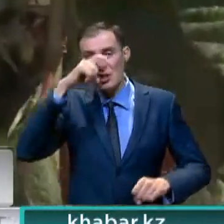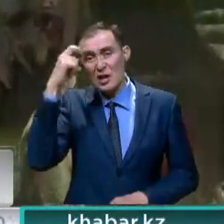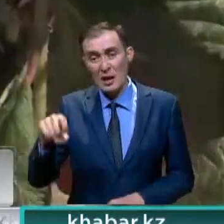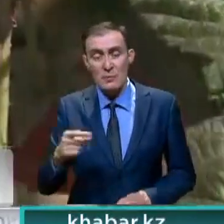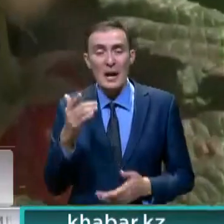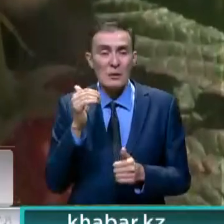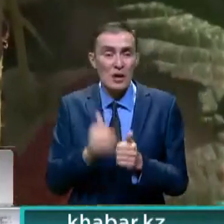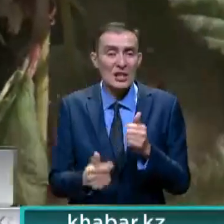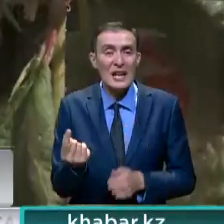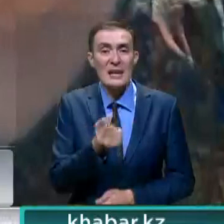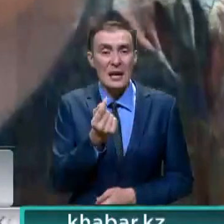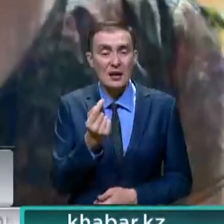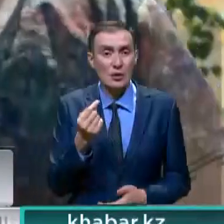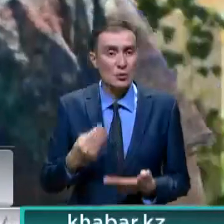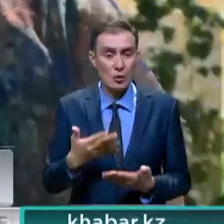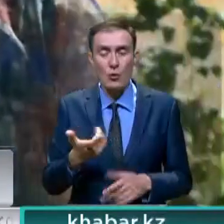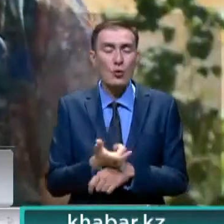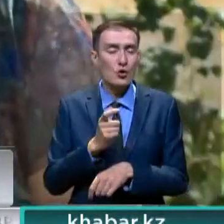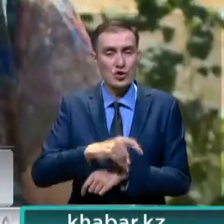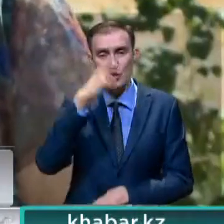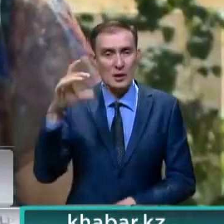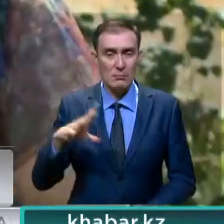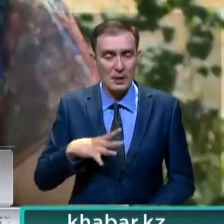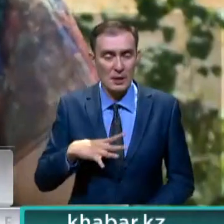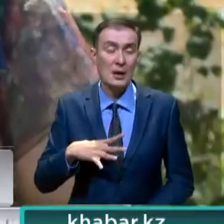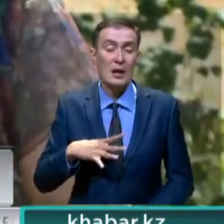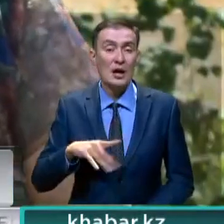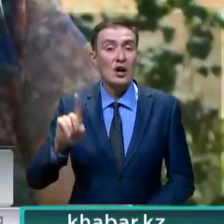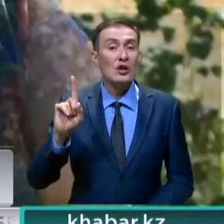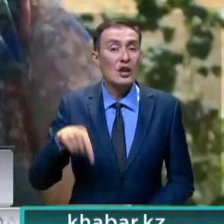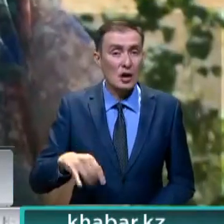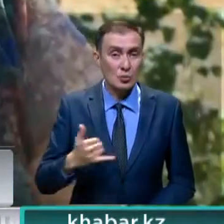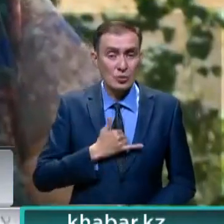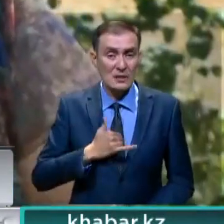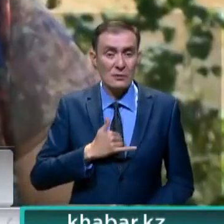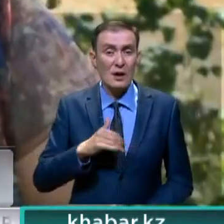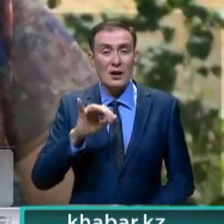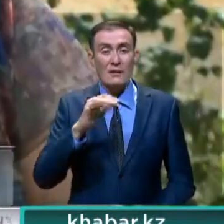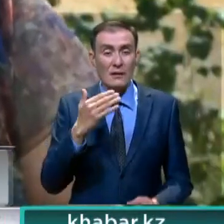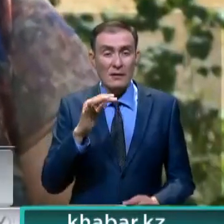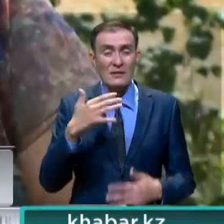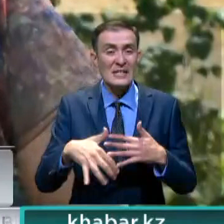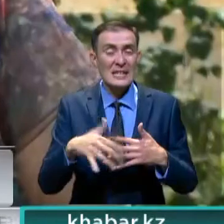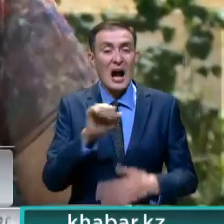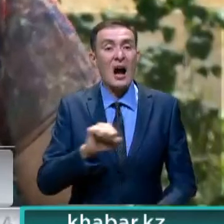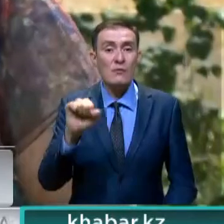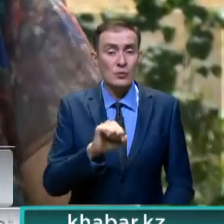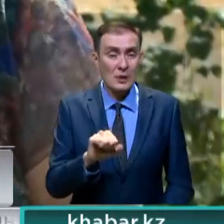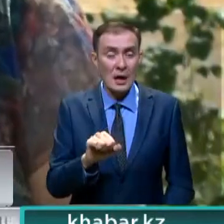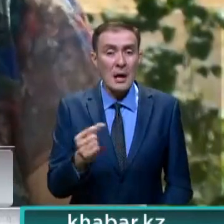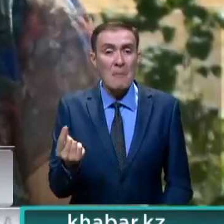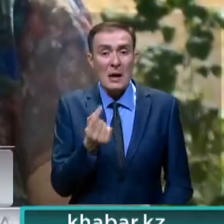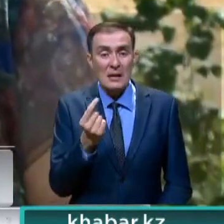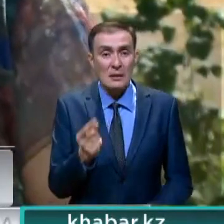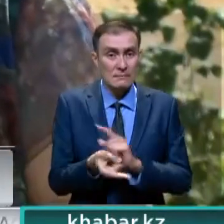каждая ягода на вес золота. Очень жарко было, очень жарко. Даже у нас в июле, в середине августа малина